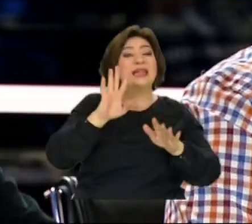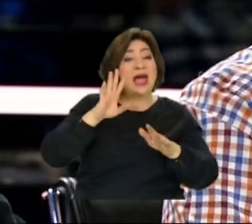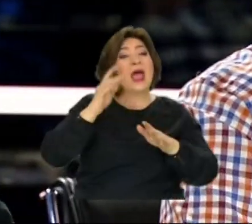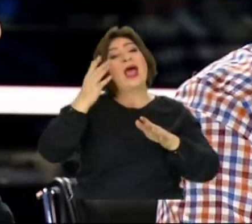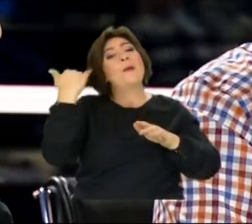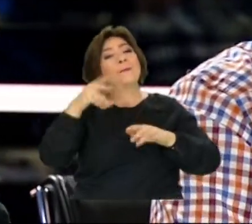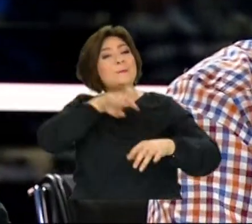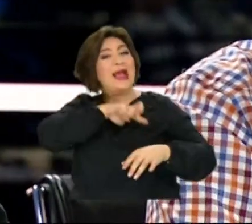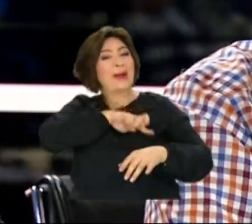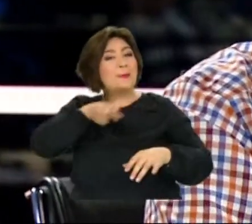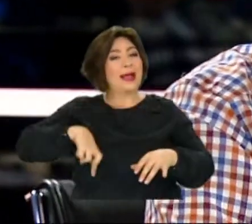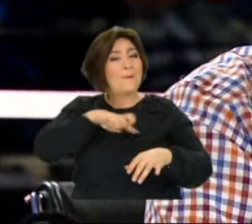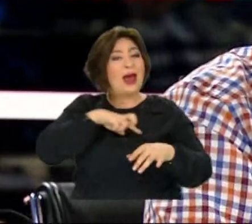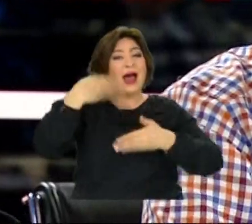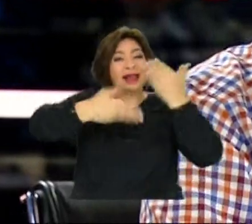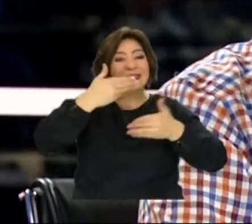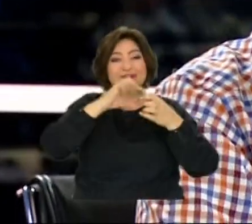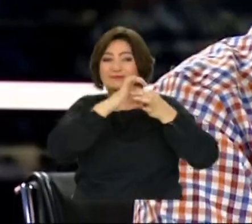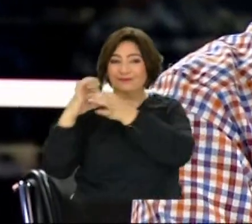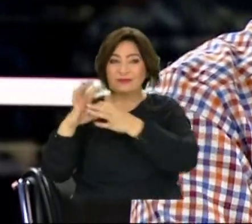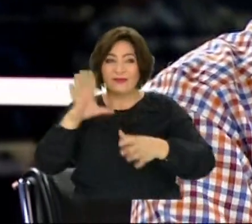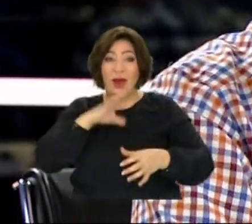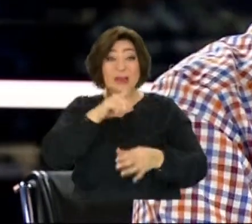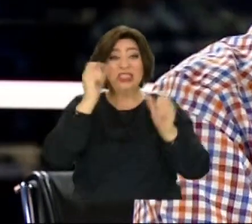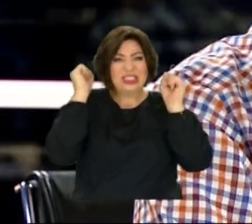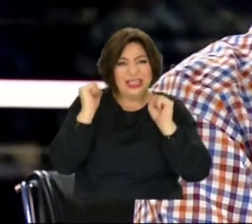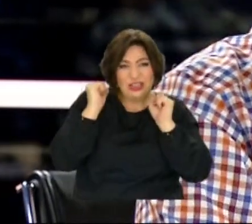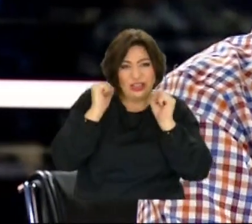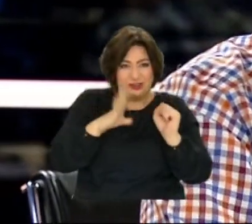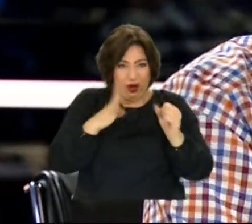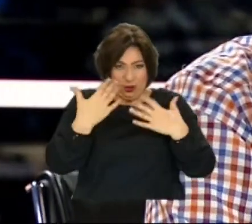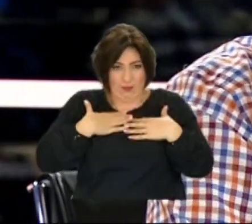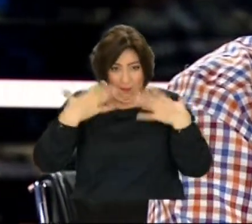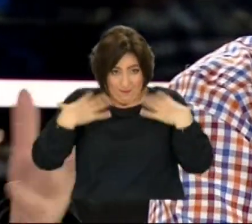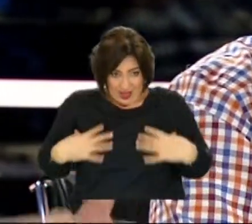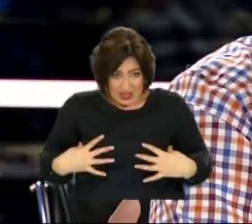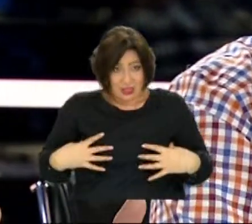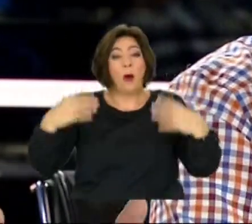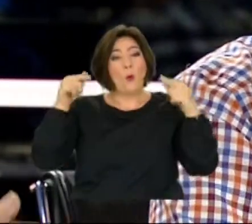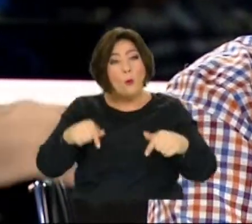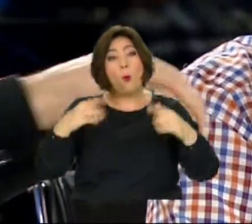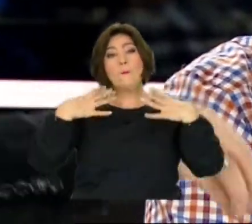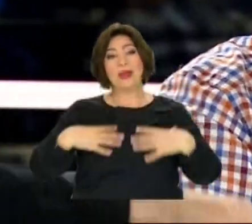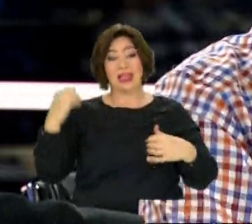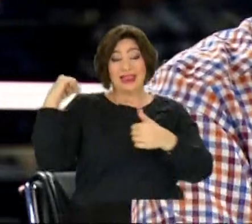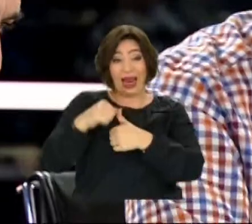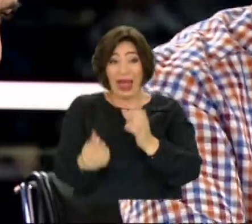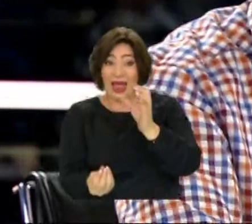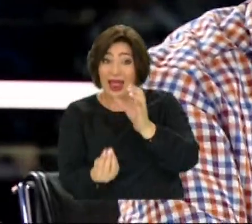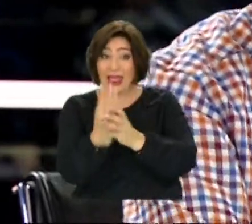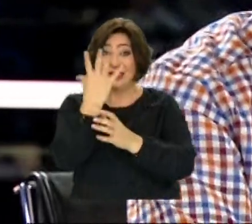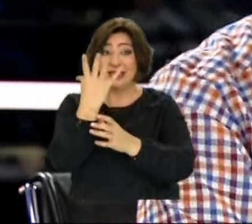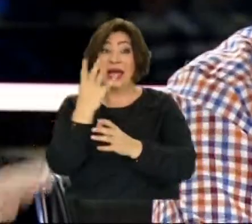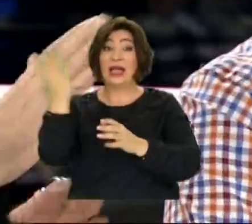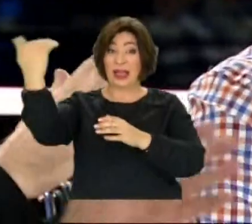diğer şeylerde var. Dolayısıyla bir taşıyıcı var. Bu taşıyıcı ancak o beden tekrar yaratıldığında gelip ona